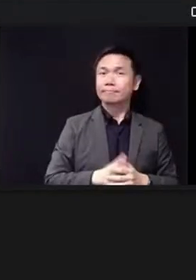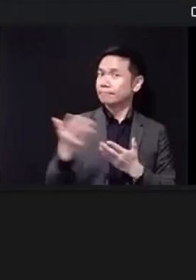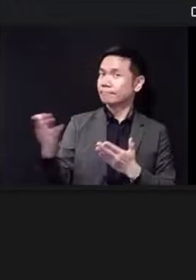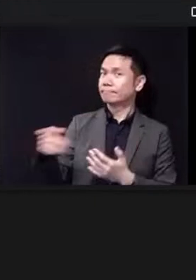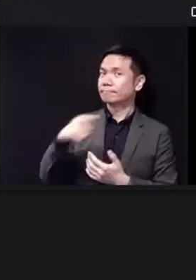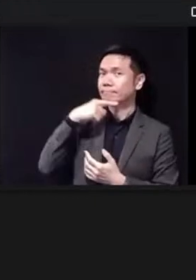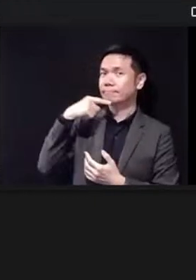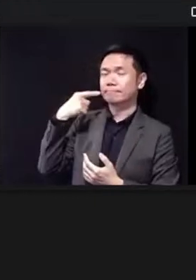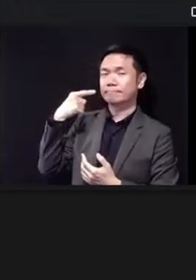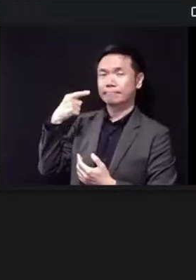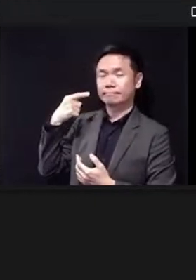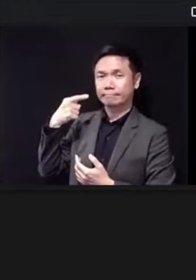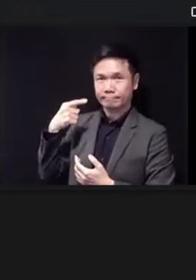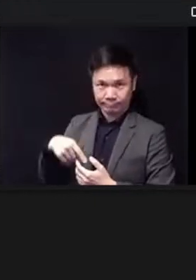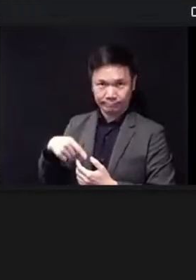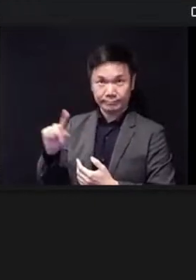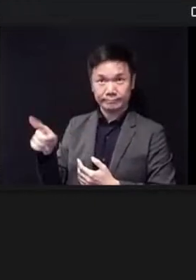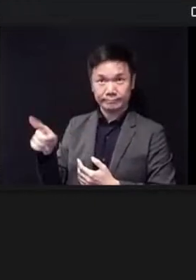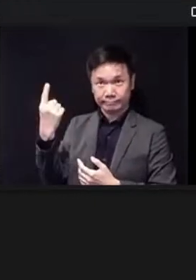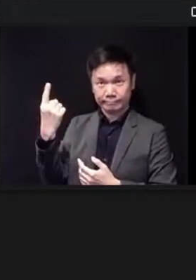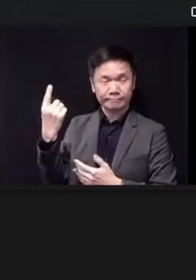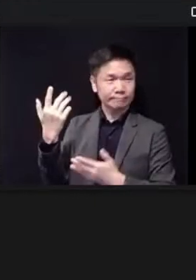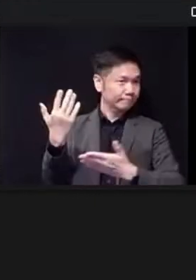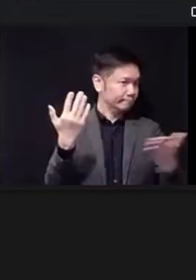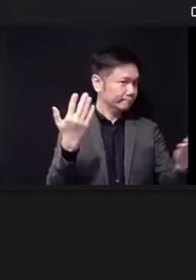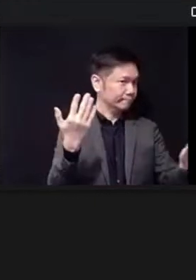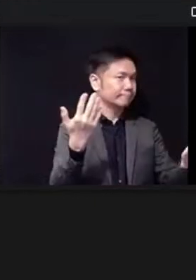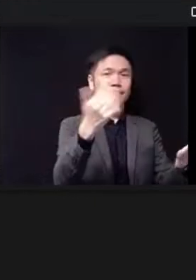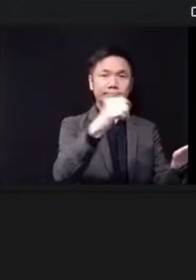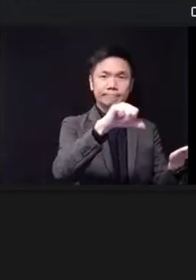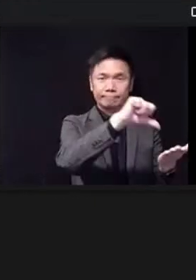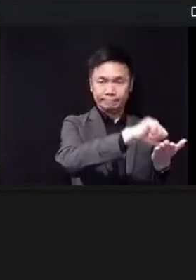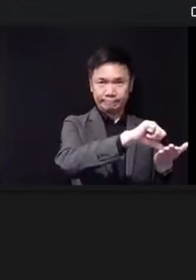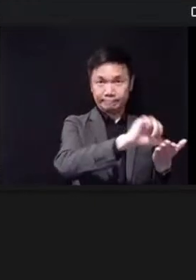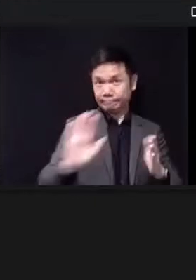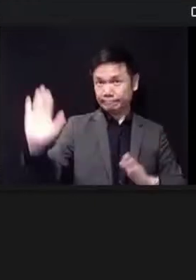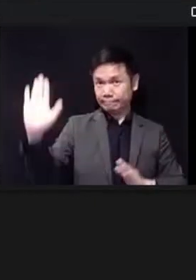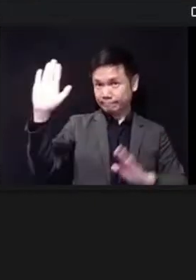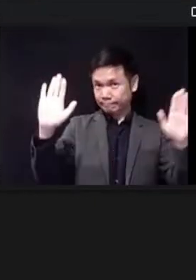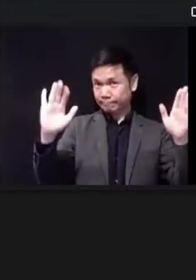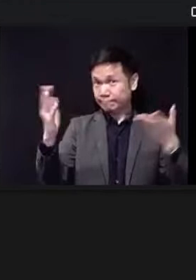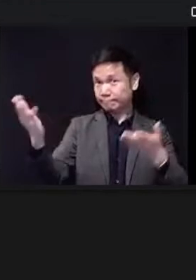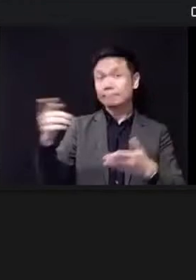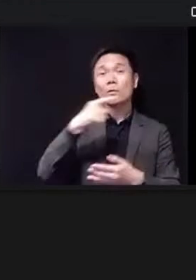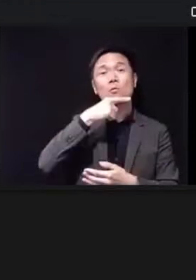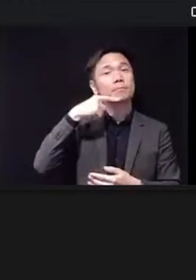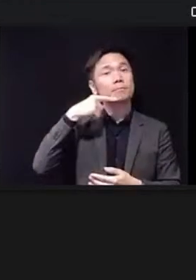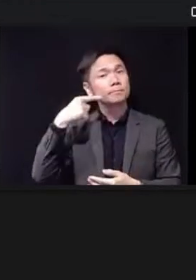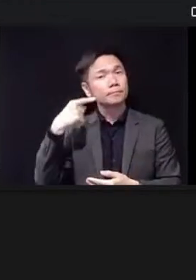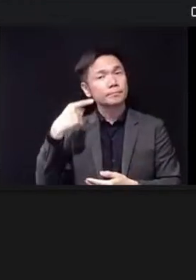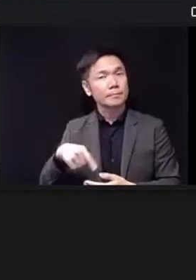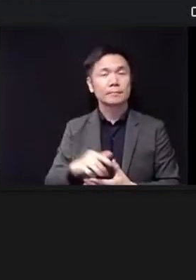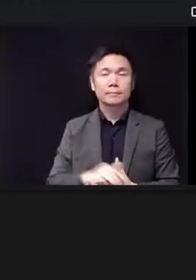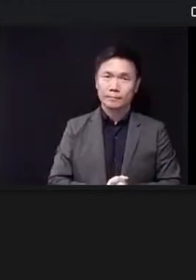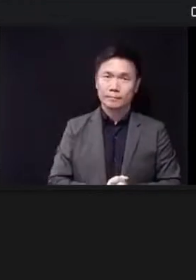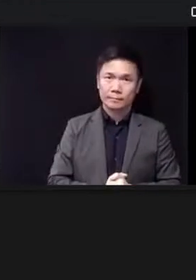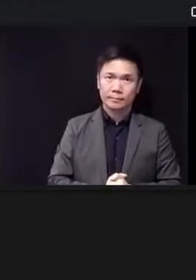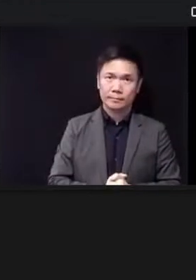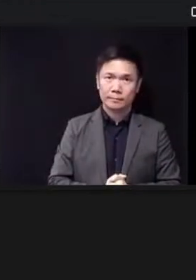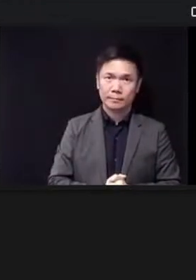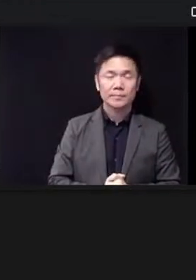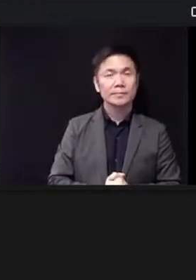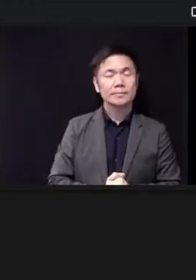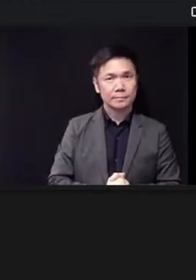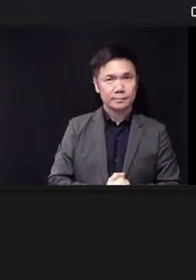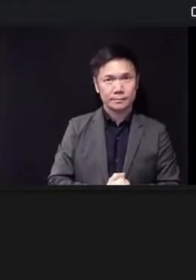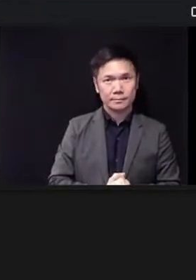Russian Federation, and then I will call on the distinguished delegate from Iran. Distinguished delegate from the Russian Federation, please. Спасибо